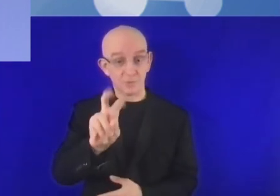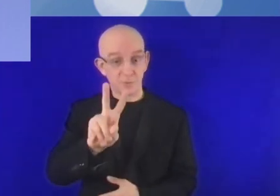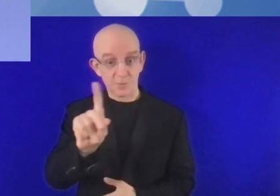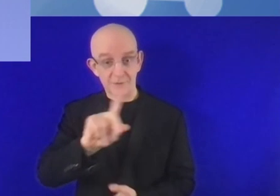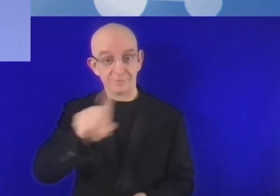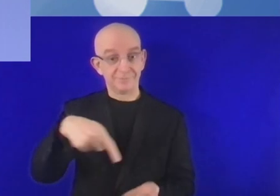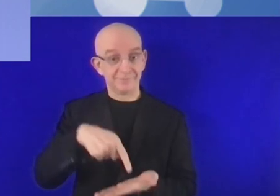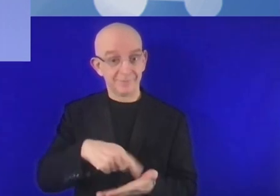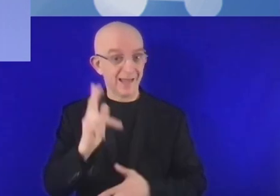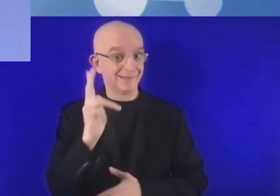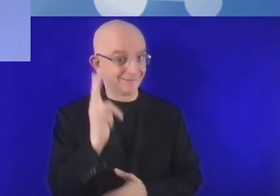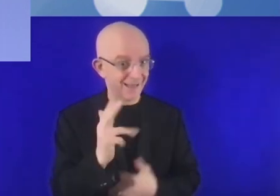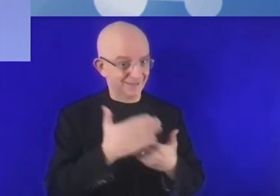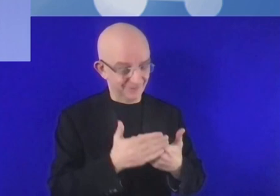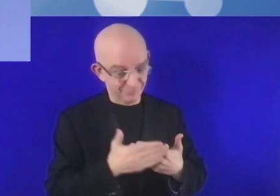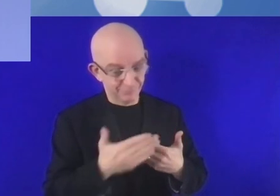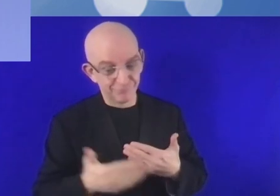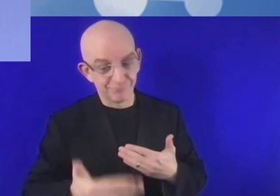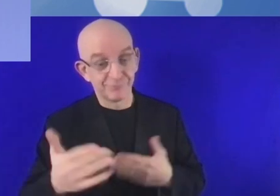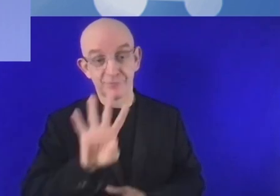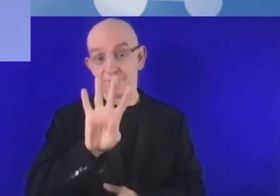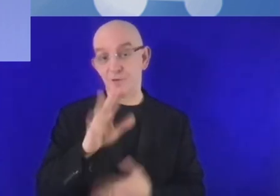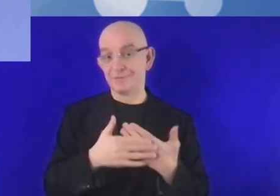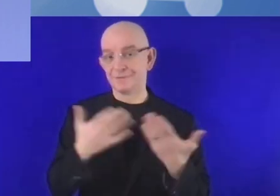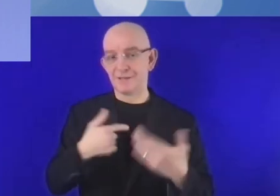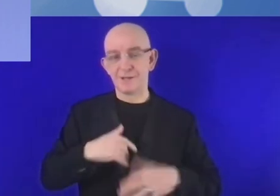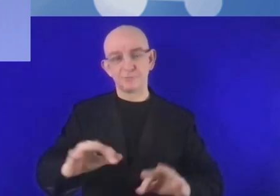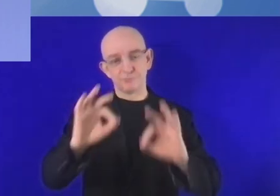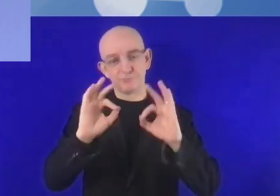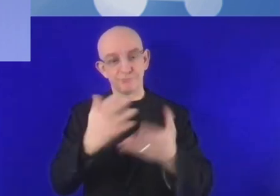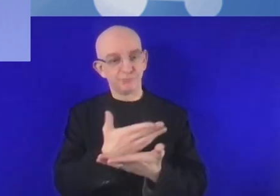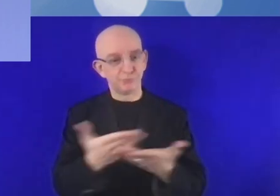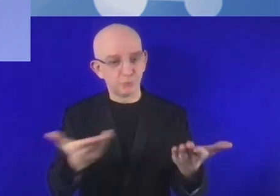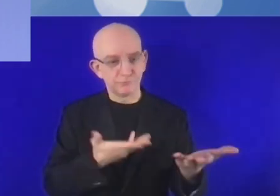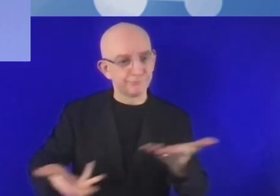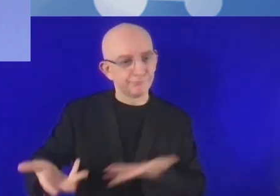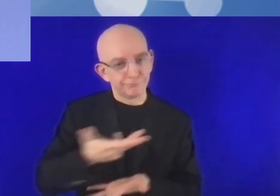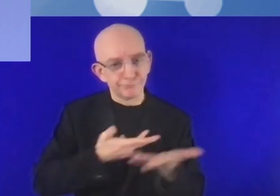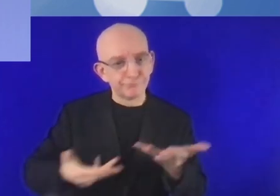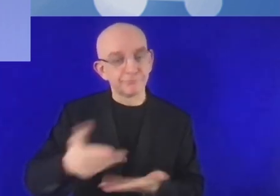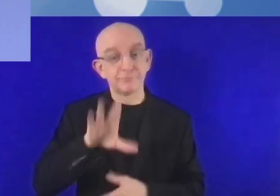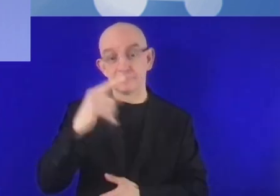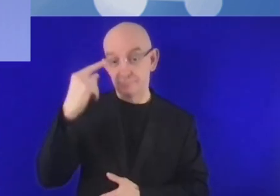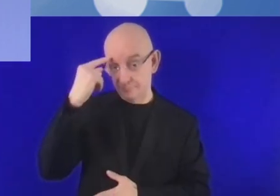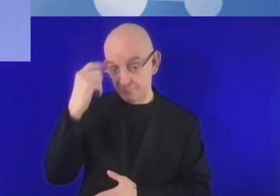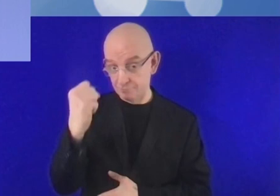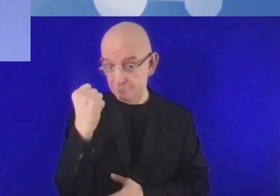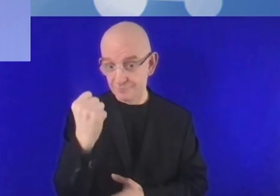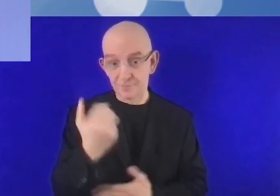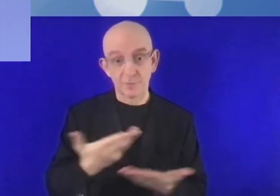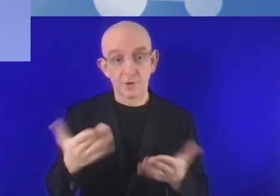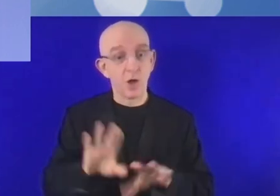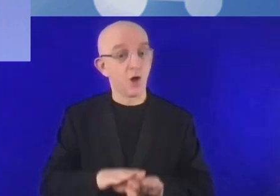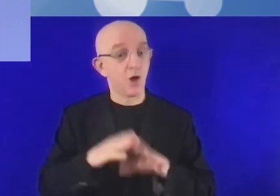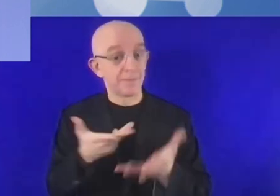Rozpoczęliśmy od bardzo udanej i owocnej debaty. Proszę, pamiętajmy, że jest to debata otwarta